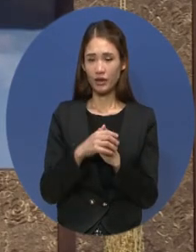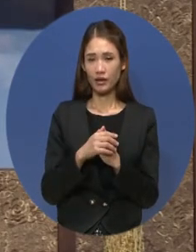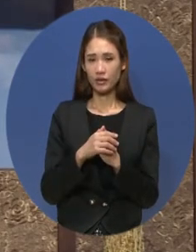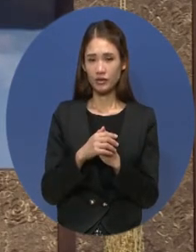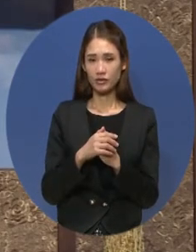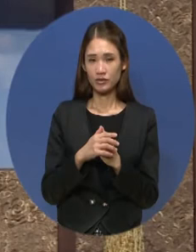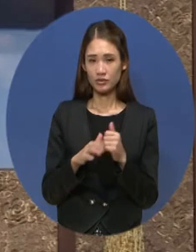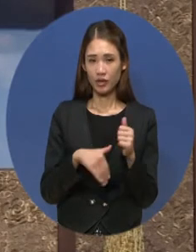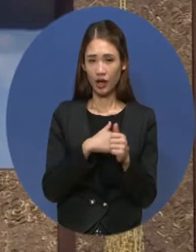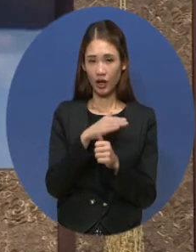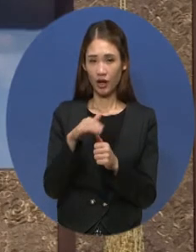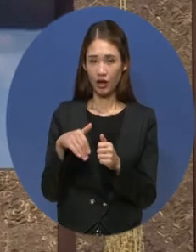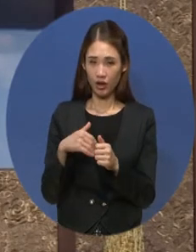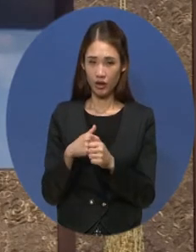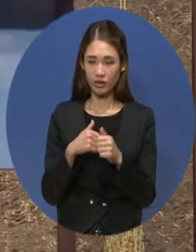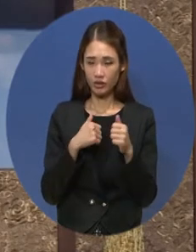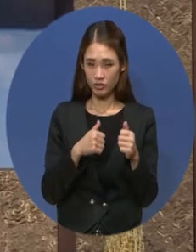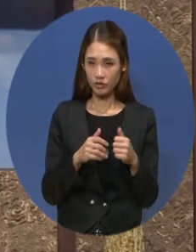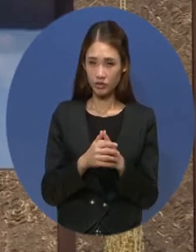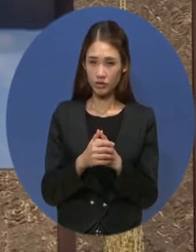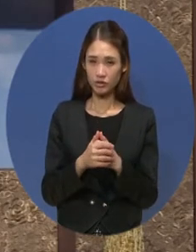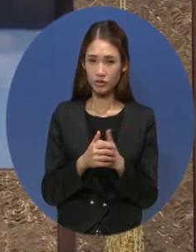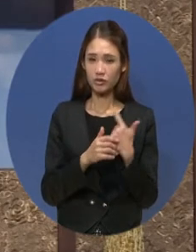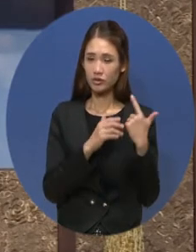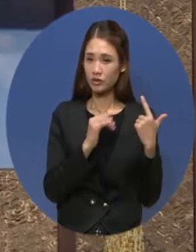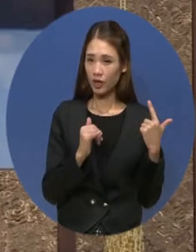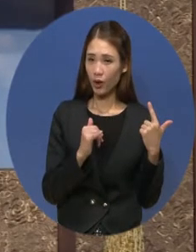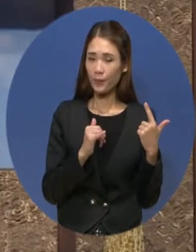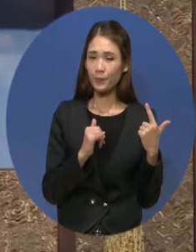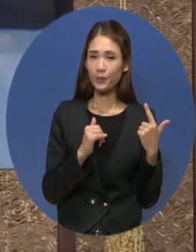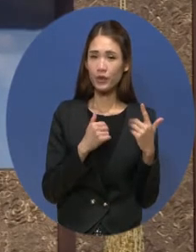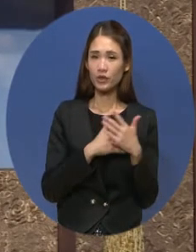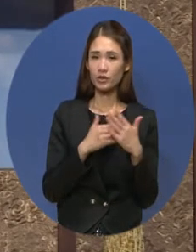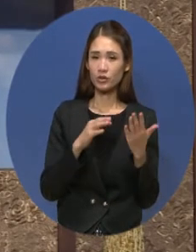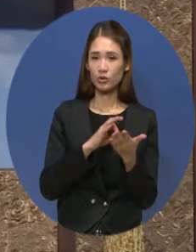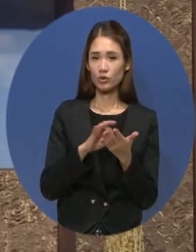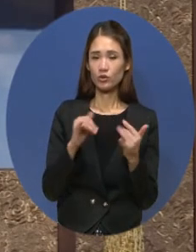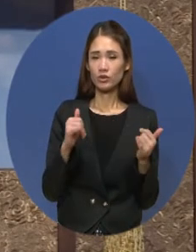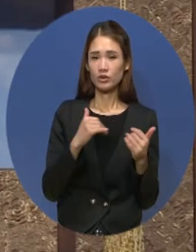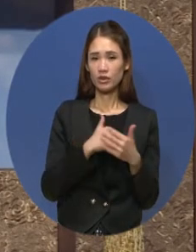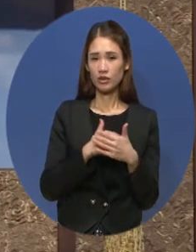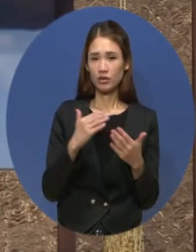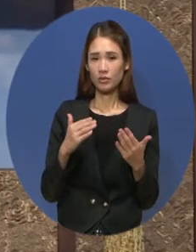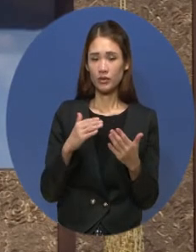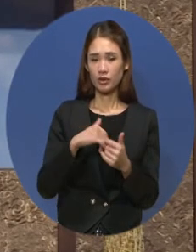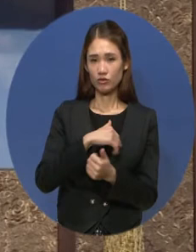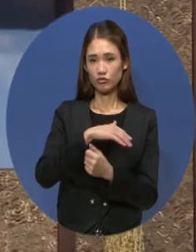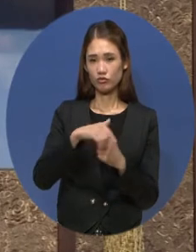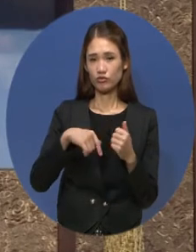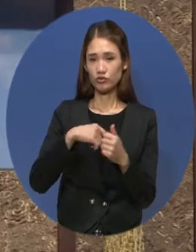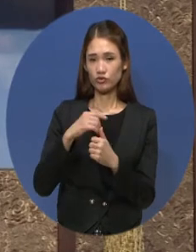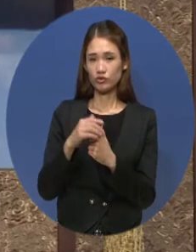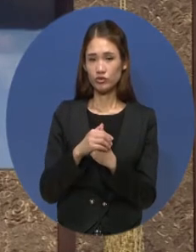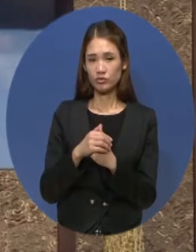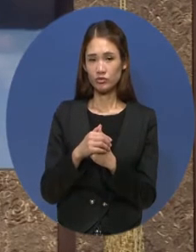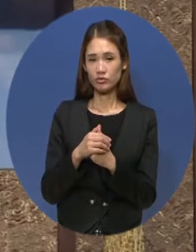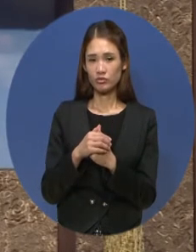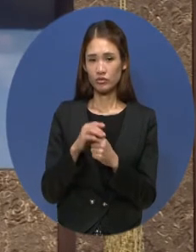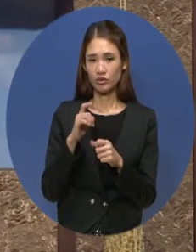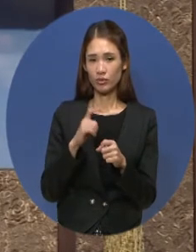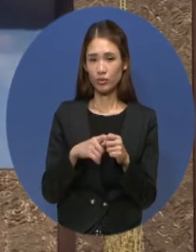상황에 따라서 근데 저희는 이제 어여 선명 이 용인이 한 반을 이제 운영을 하는데 예 그러기